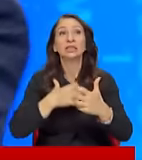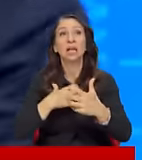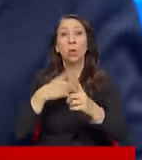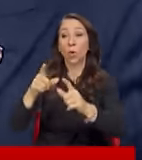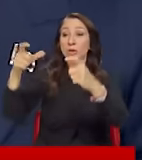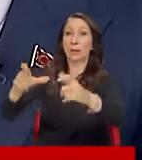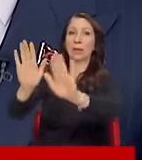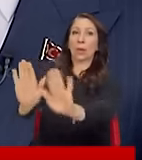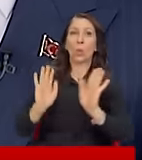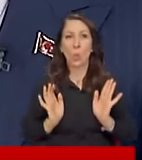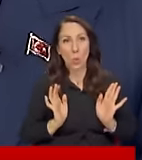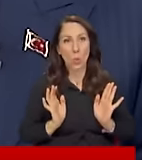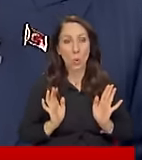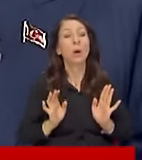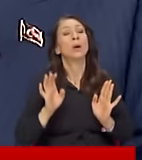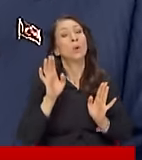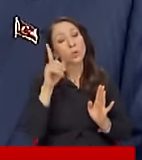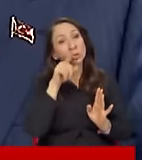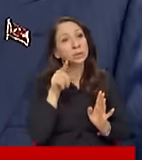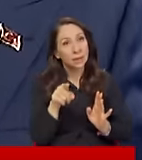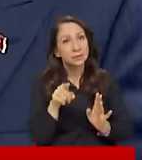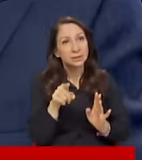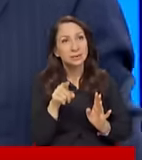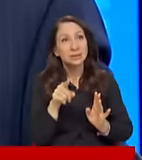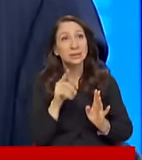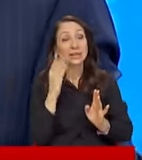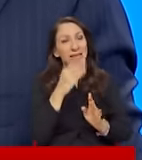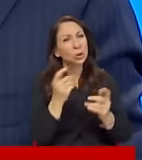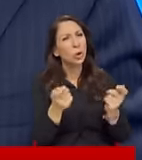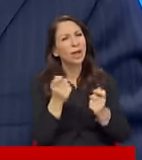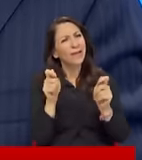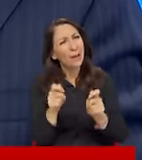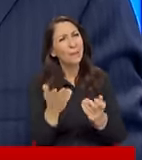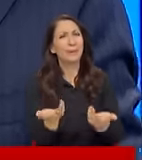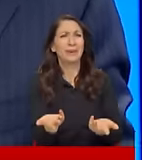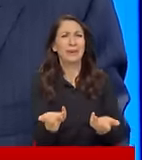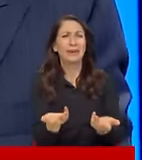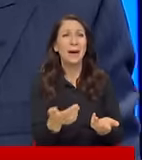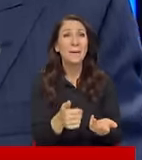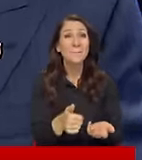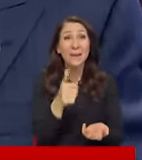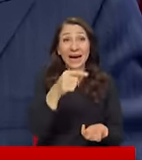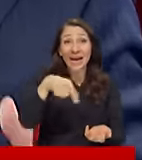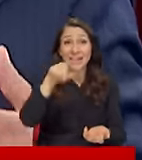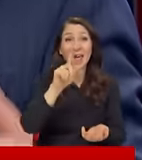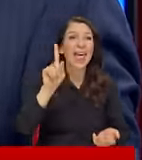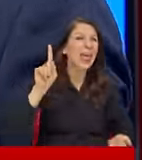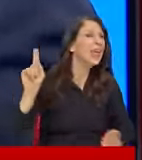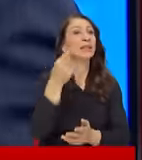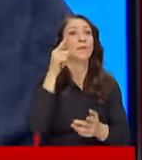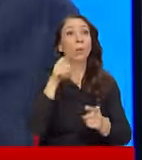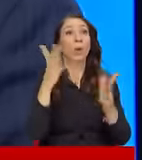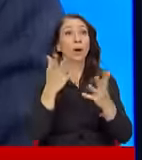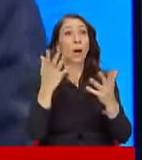kendileriyle o sahnede kalıyor. O bakımdan yani gidin görevinizi yapın. Ve bakanlıklar ilk defa bu